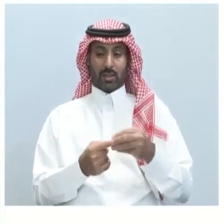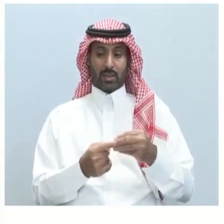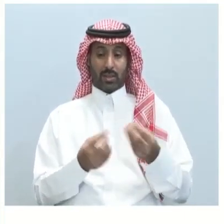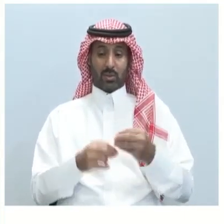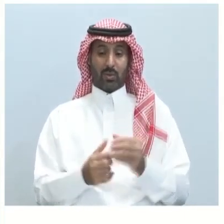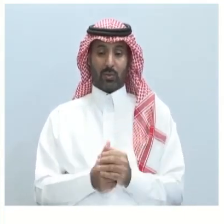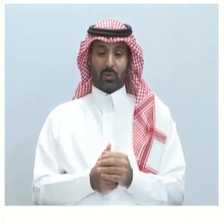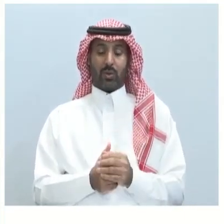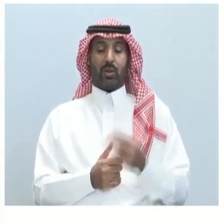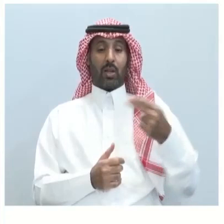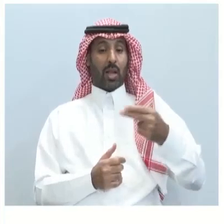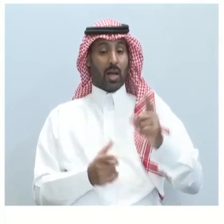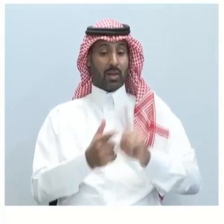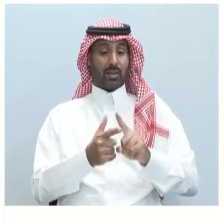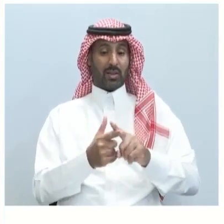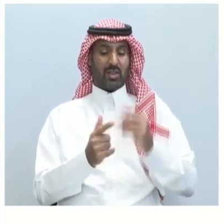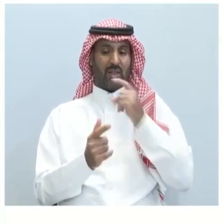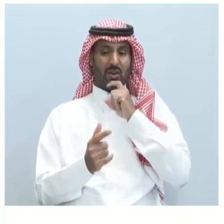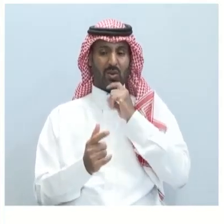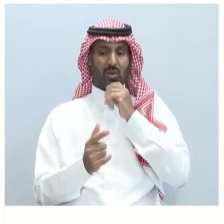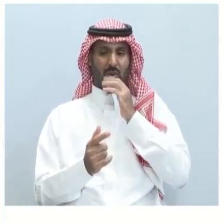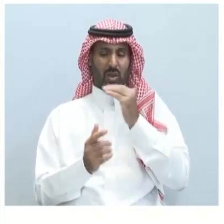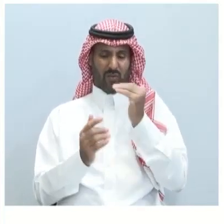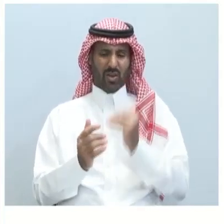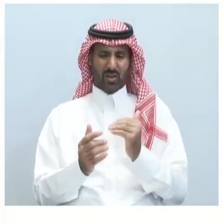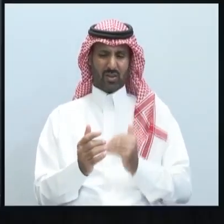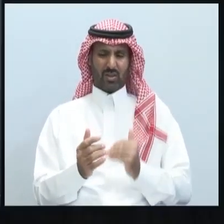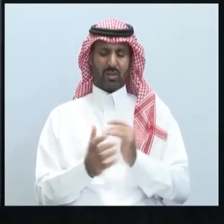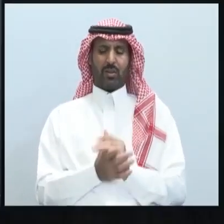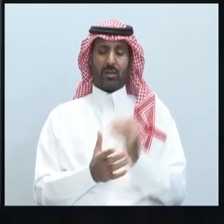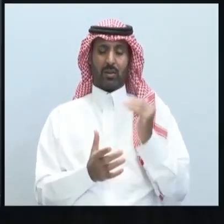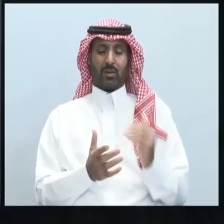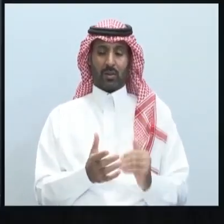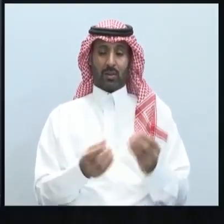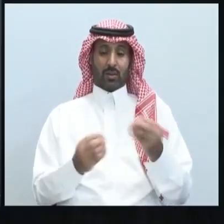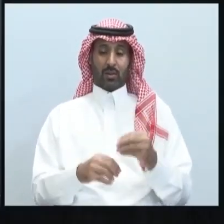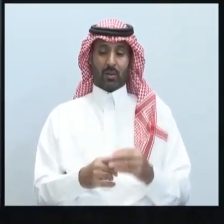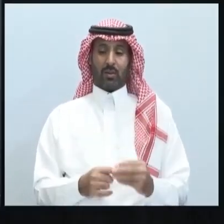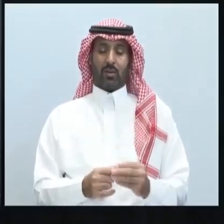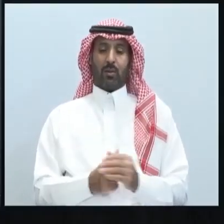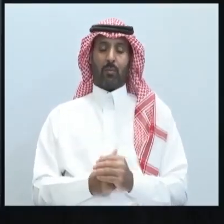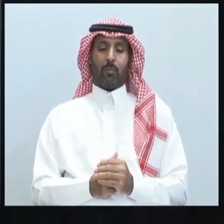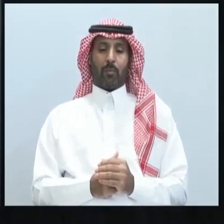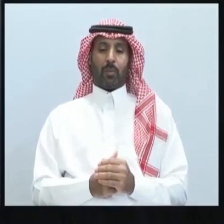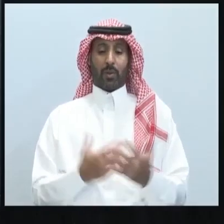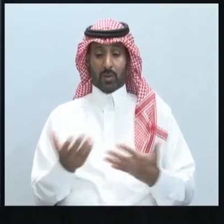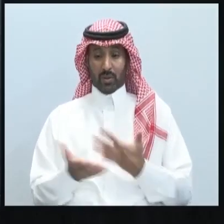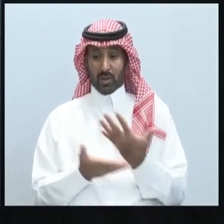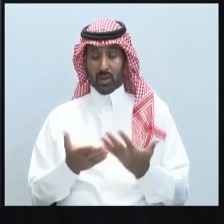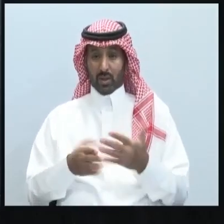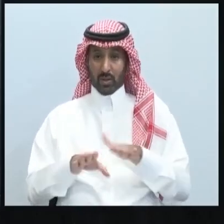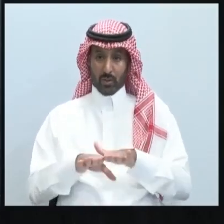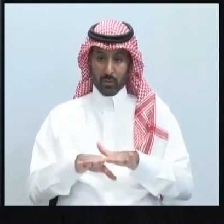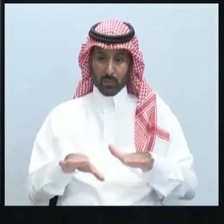تركيز ايون الهيدروجين سوف ينقص ليش حتى يصير عندي هنا تفاعل متزن